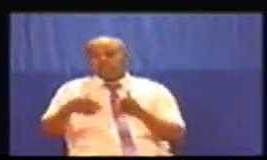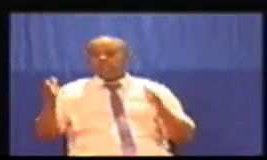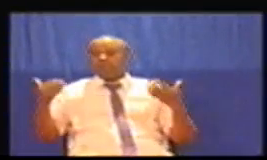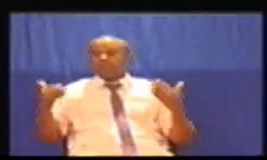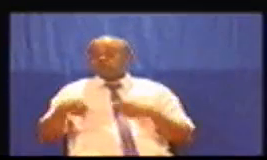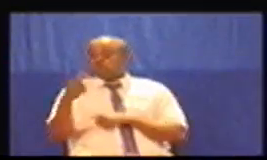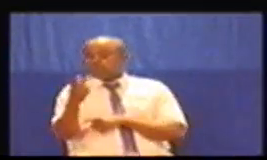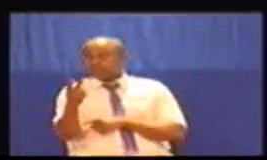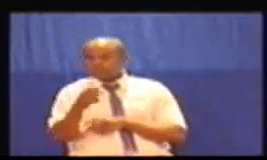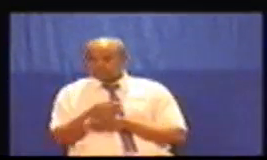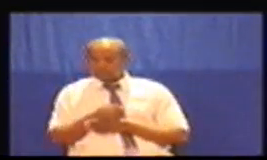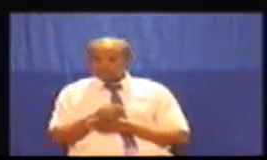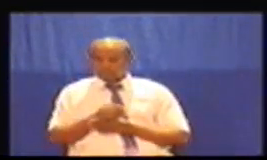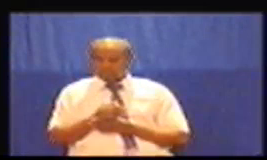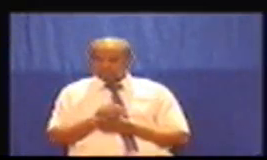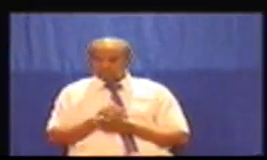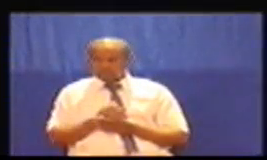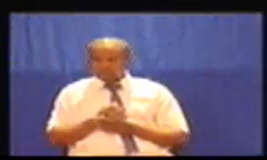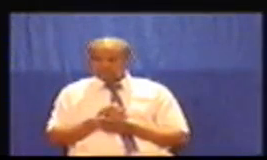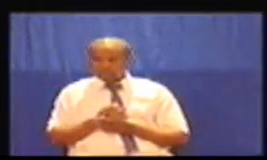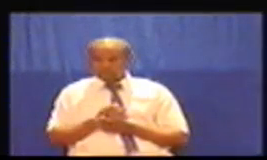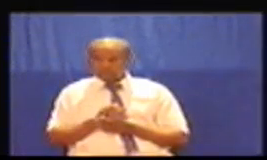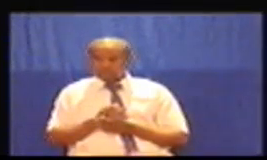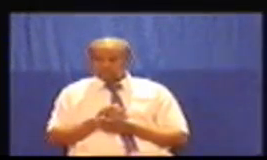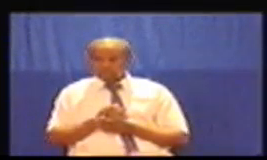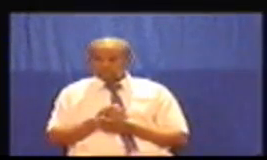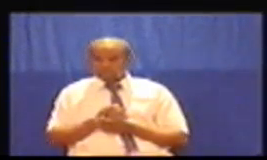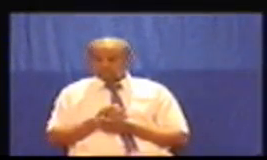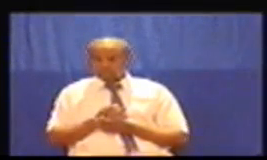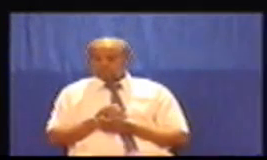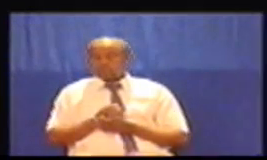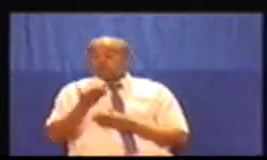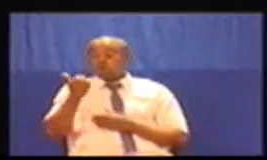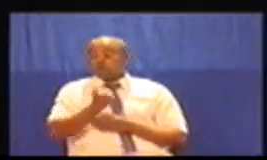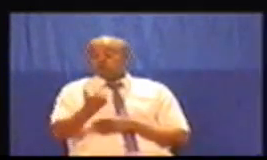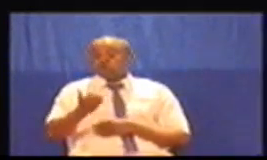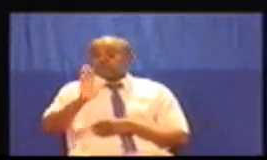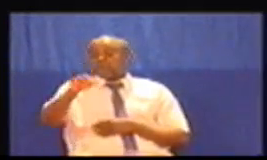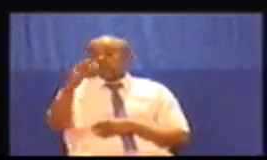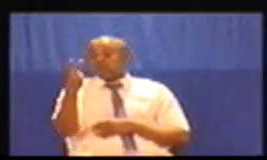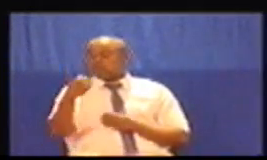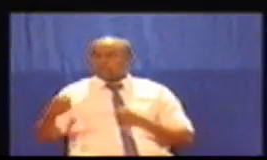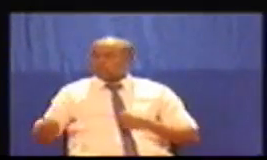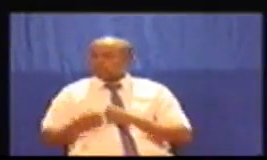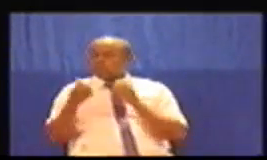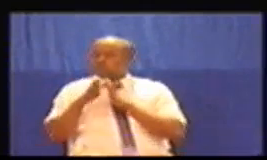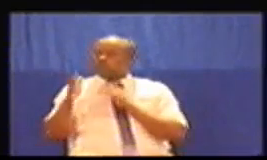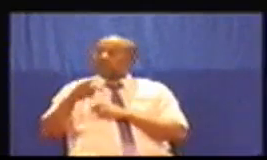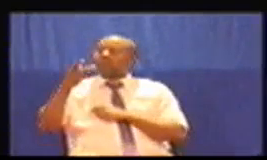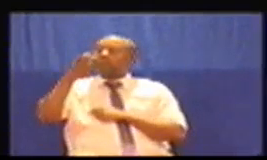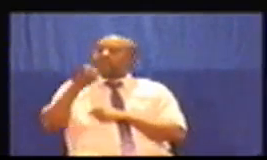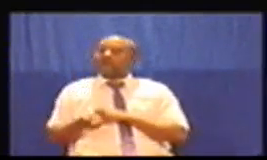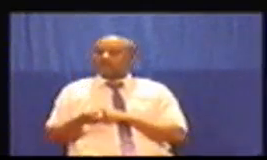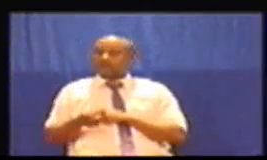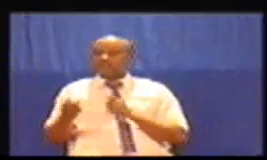hawa ambao ni wadogo zake wa mheshimiwa mwenzetu. Ni ajali kubwa na mbaya. Lakini